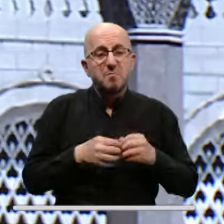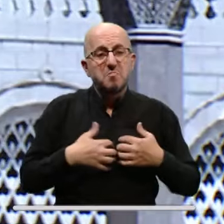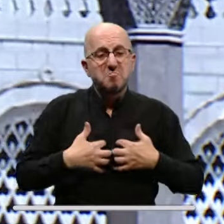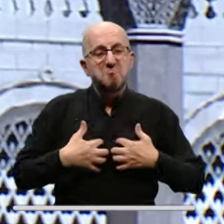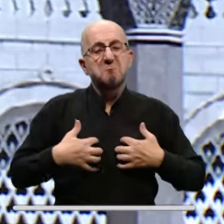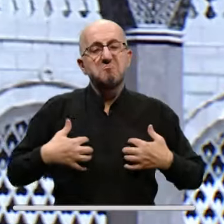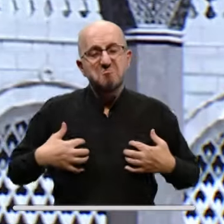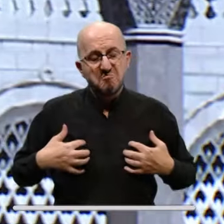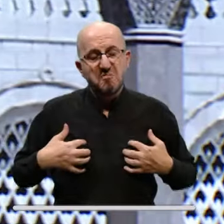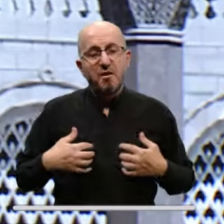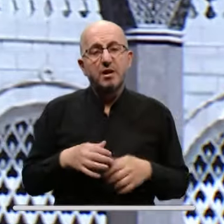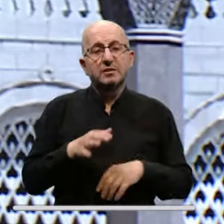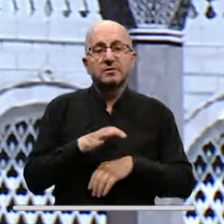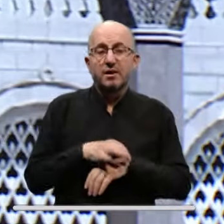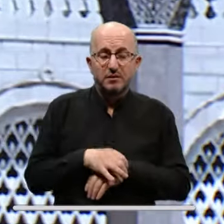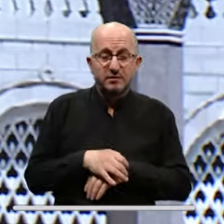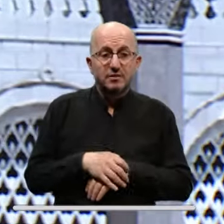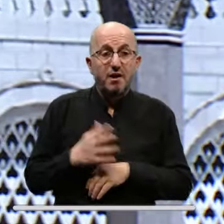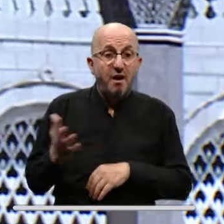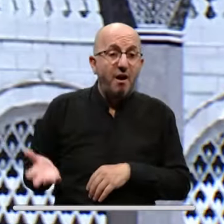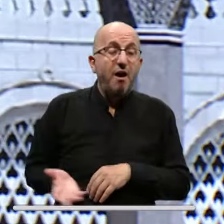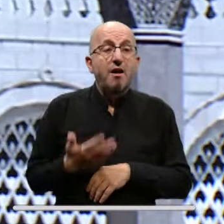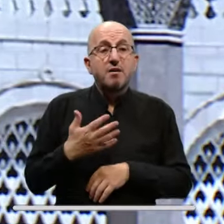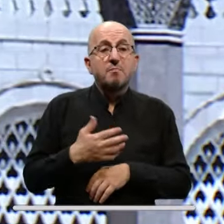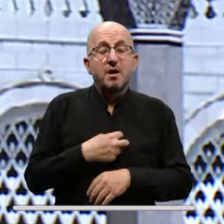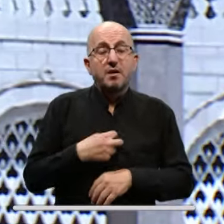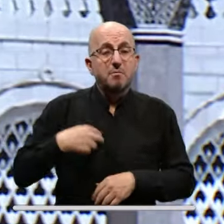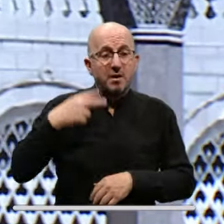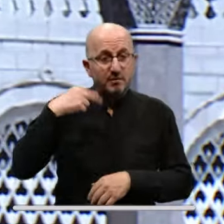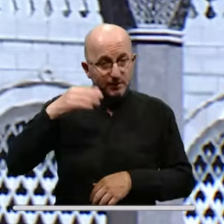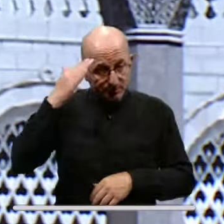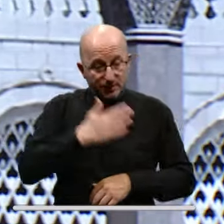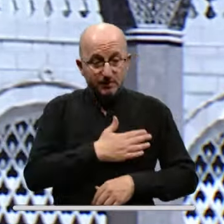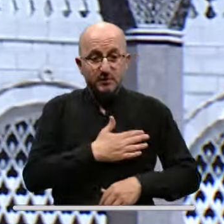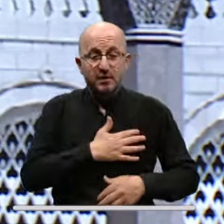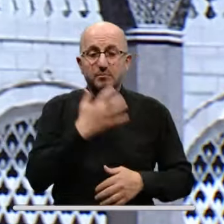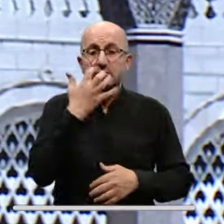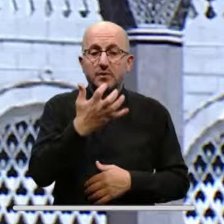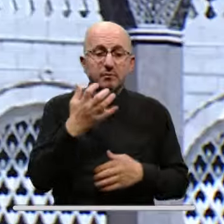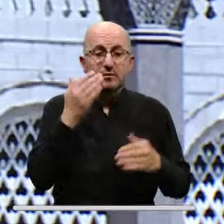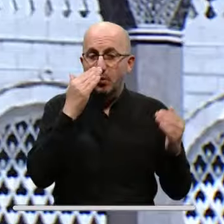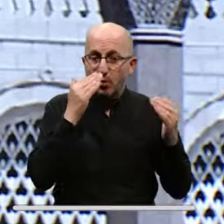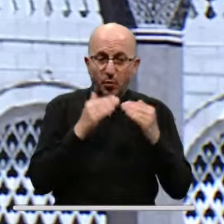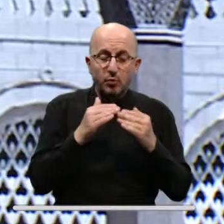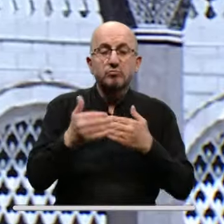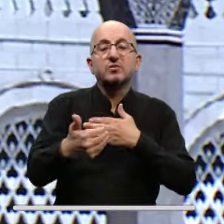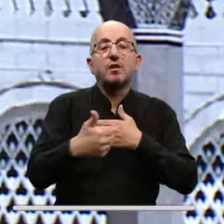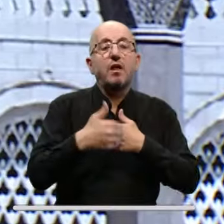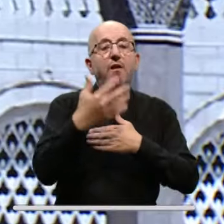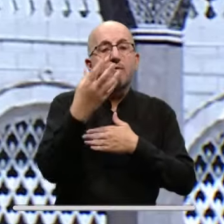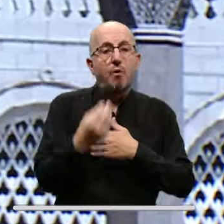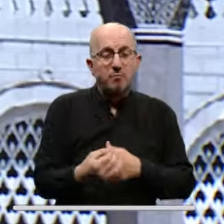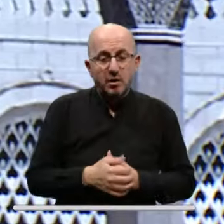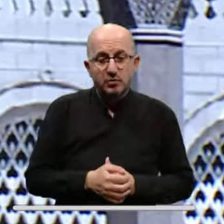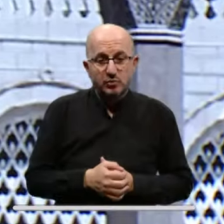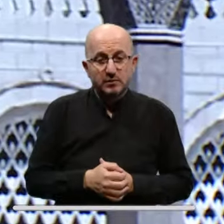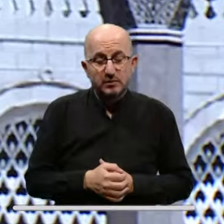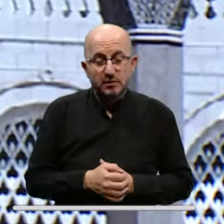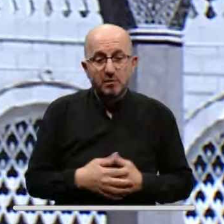suretiyle. Hastalıksa eğer Hazreti Peygamber Aleyhisselatü Vesselam'ın tavsiyesine uyup tedavi olmak suretiyle